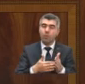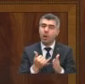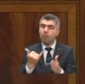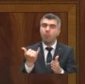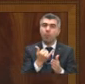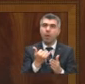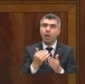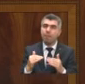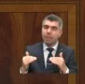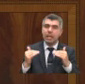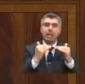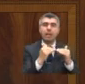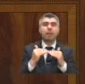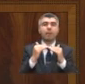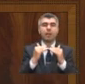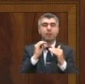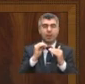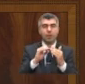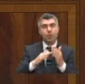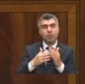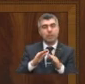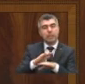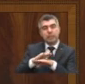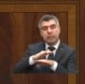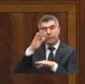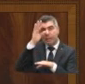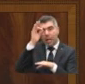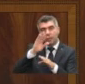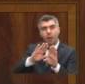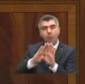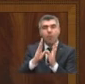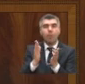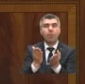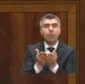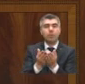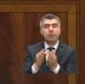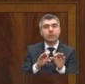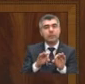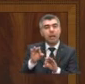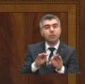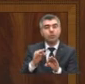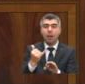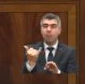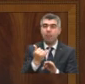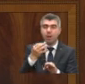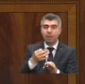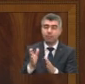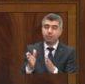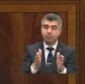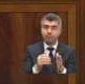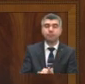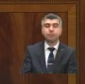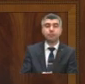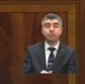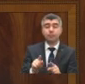والنجاعة والفعالية والتكامل في تدبير السياسات العمومية مرتبطة بهذا القطاع الاستراتيجي. سيد الرئيس، بخصوص تدخلات الدولة في